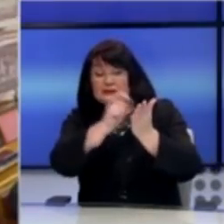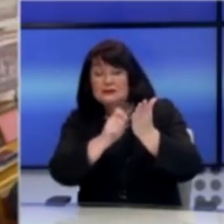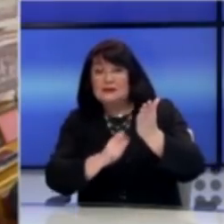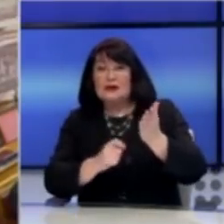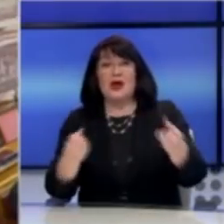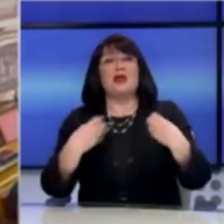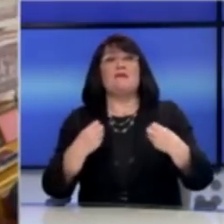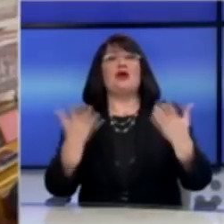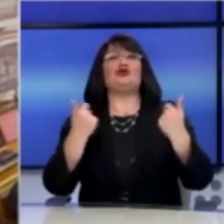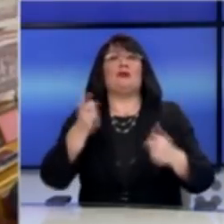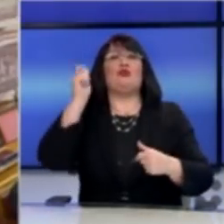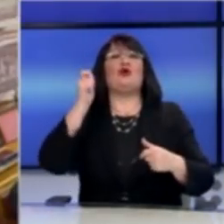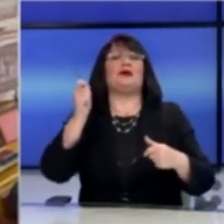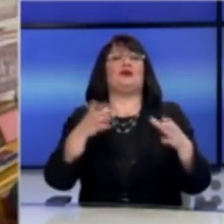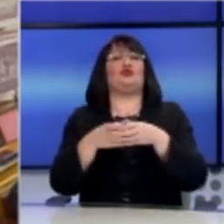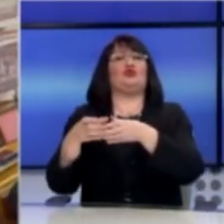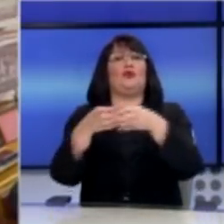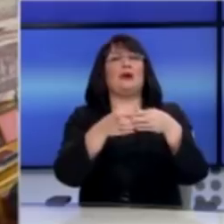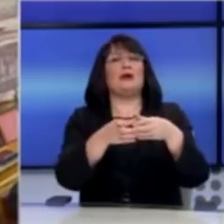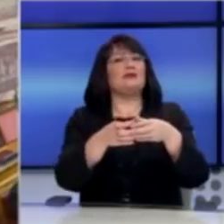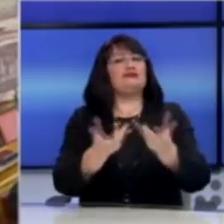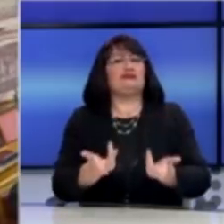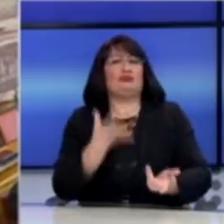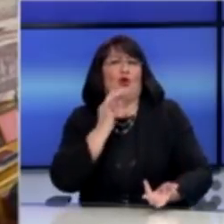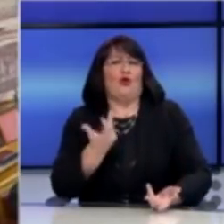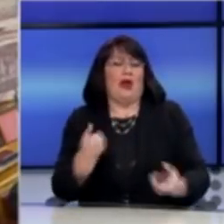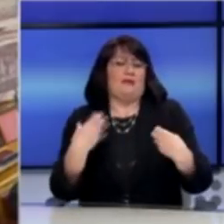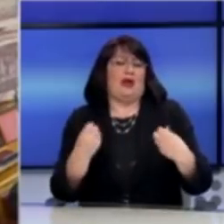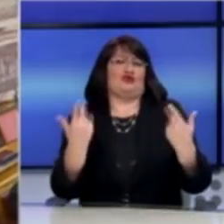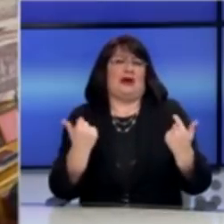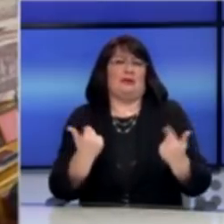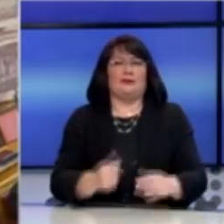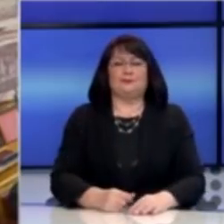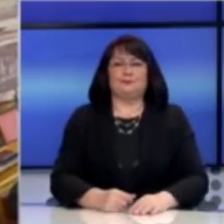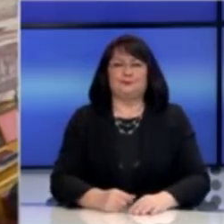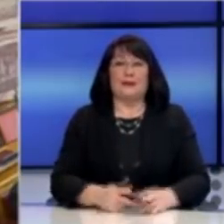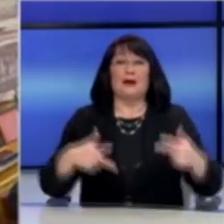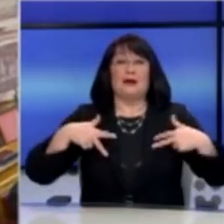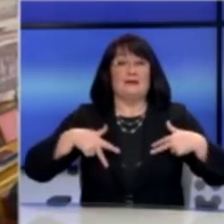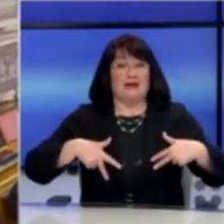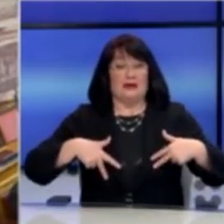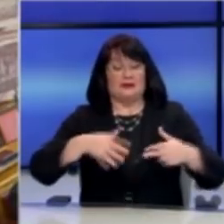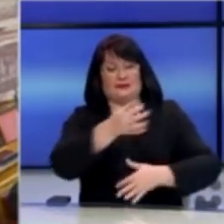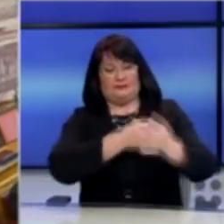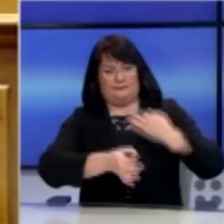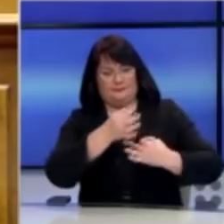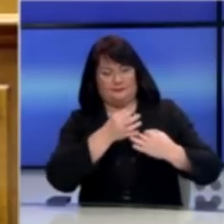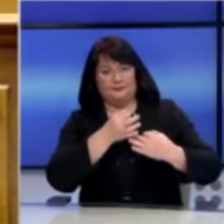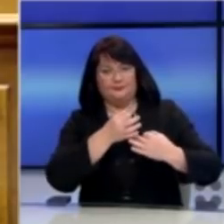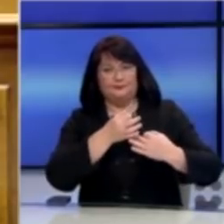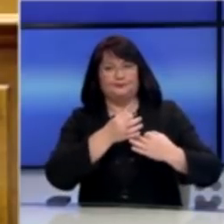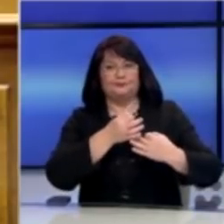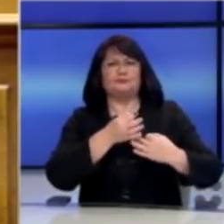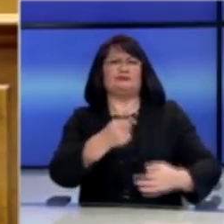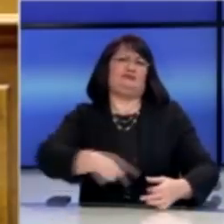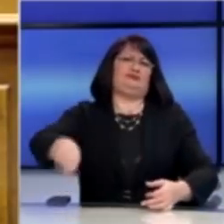έχει ενημερώσει τα κόμματα και τους αρμόδιους φορείς? Εφόσον ως κυβέρνηση λέτε, όπως άλλωστε σχεδόν όλοι